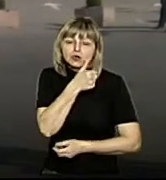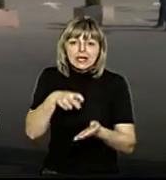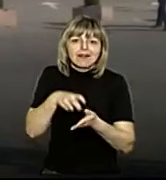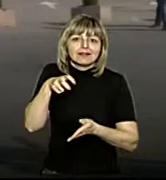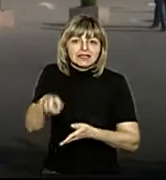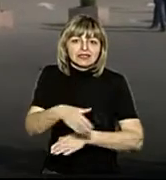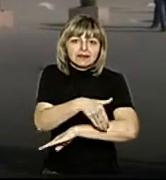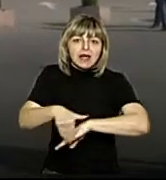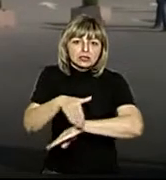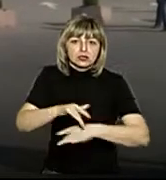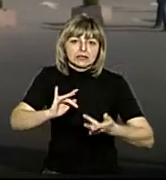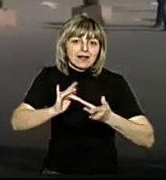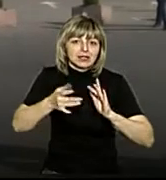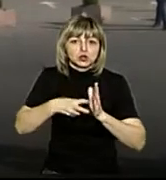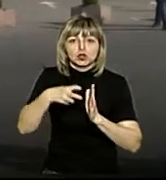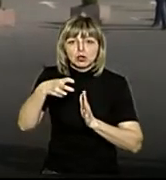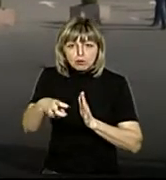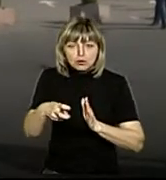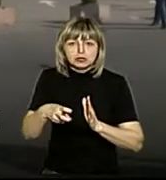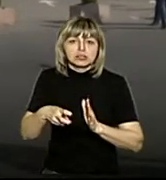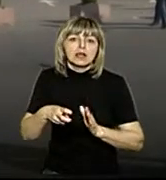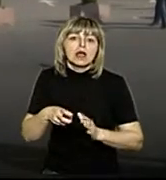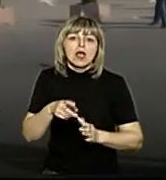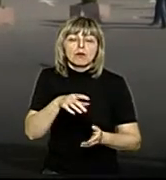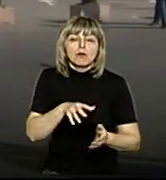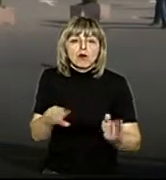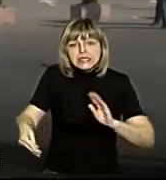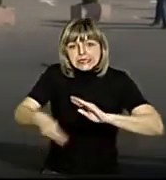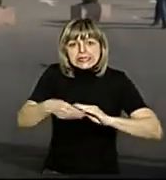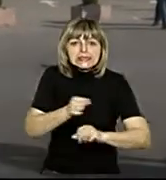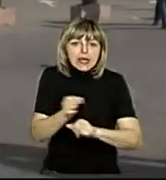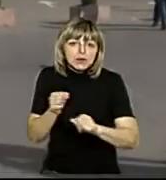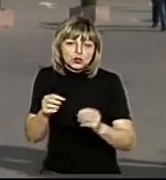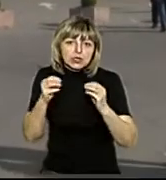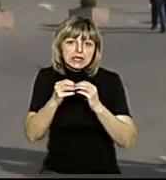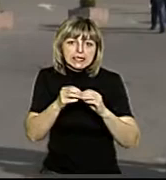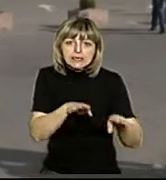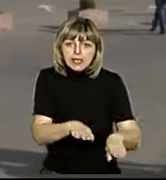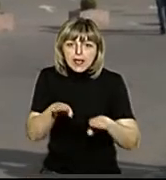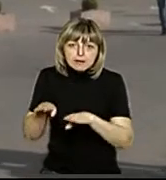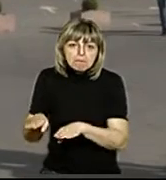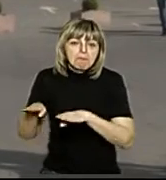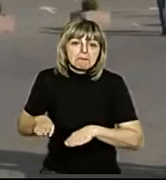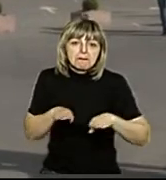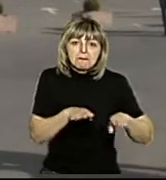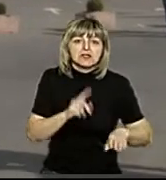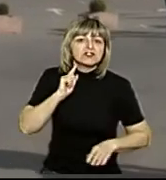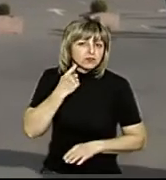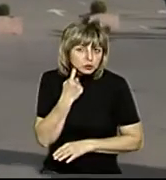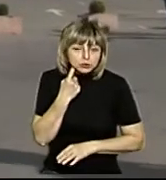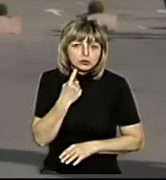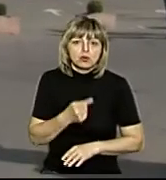на адресу електронної пошти про замінування 10 об'єктів в місті Луцьку. На цей момент